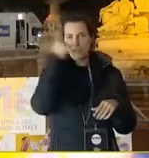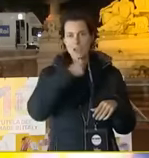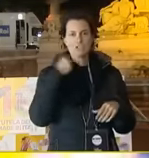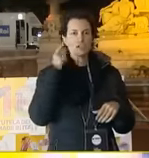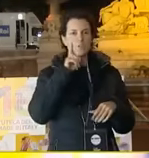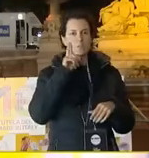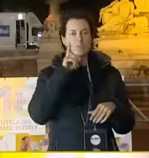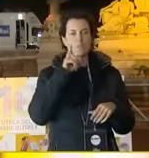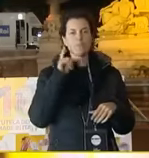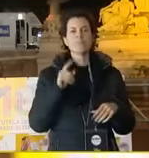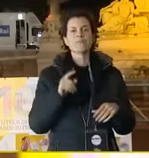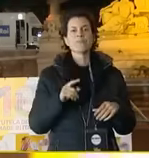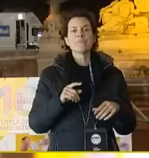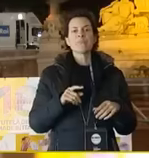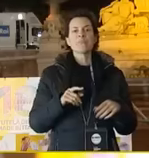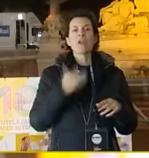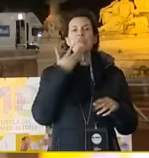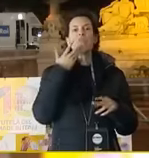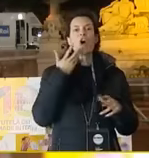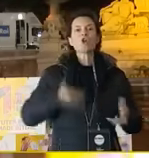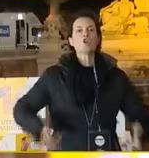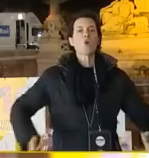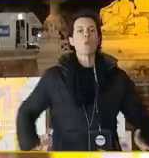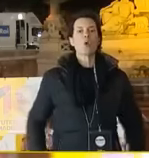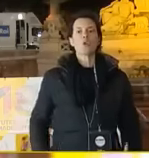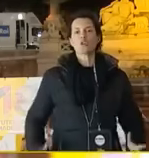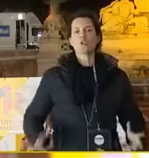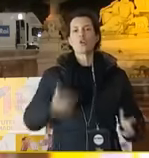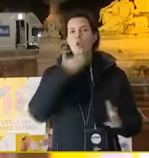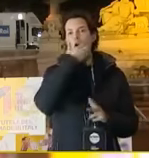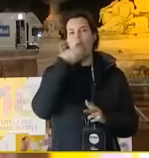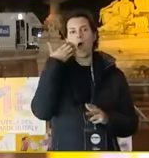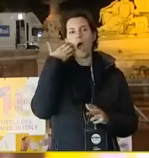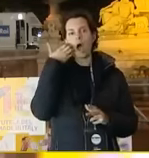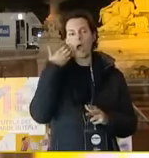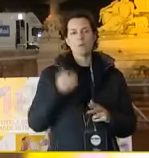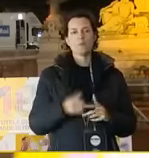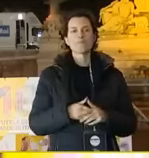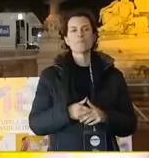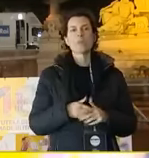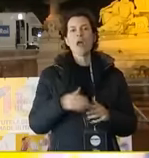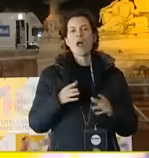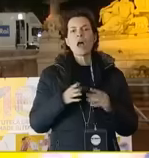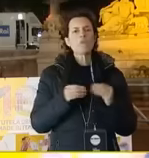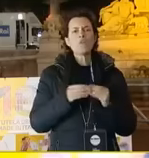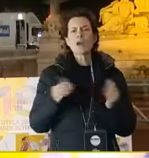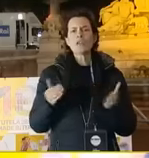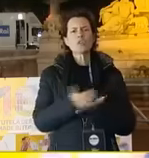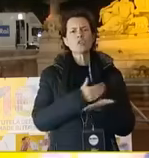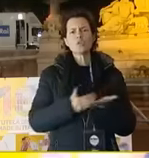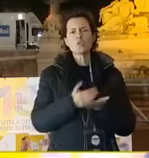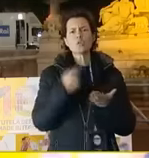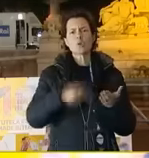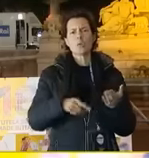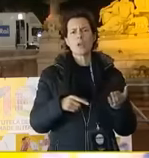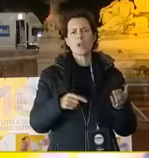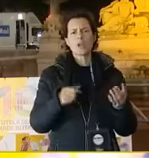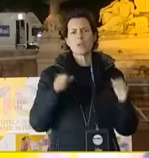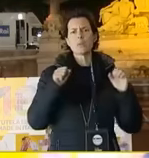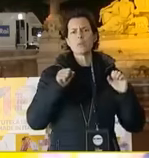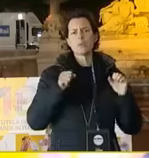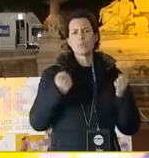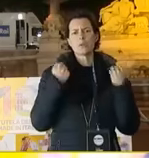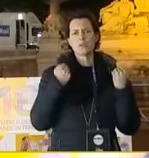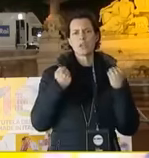e che stanno attaccati alle poltrone, fanno di tutto per quella poltrona, per quel potere, e